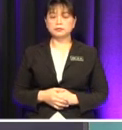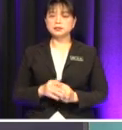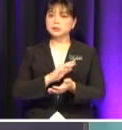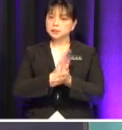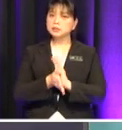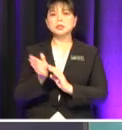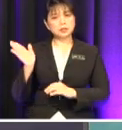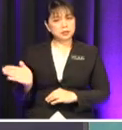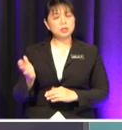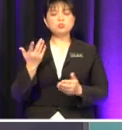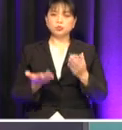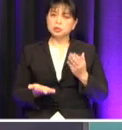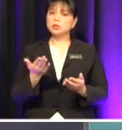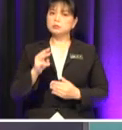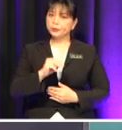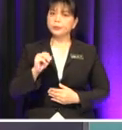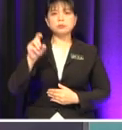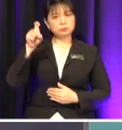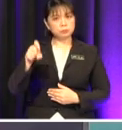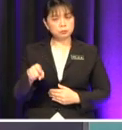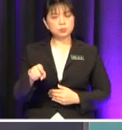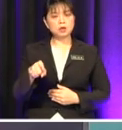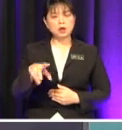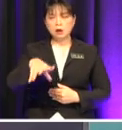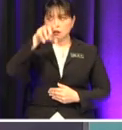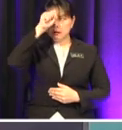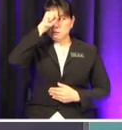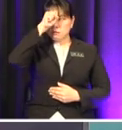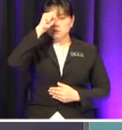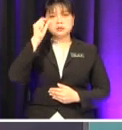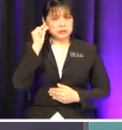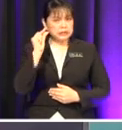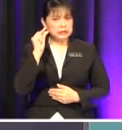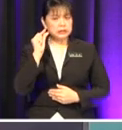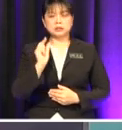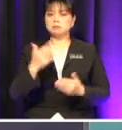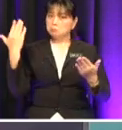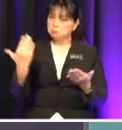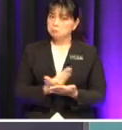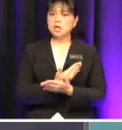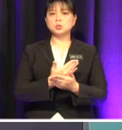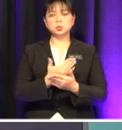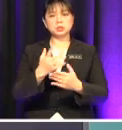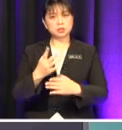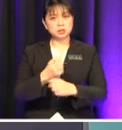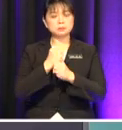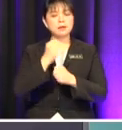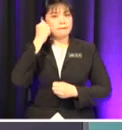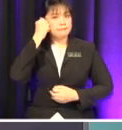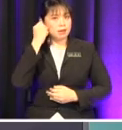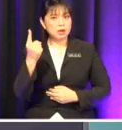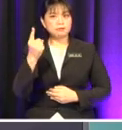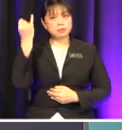mungkin calon-calon peluh menghafal sedikit ya oke barulah dapat memahami